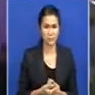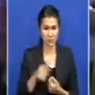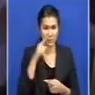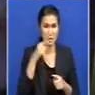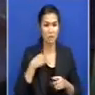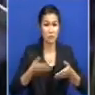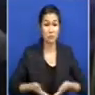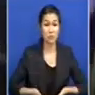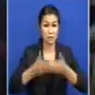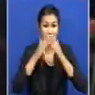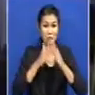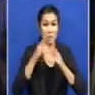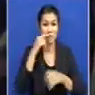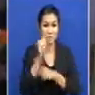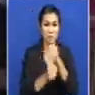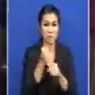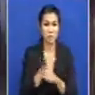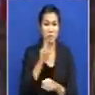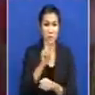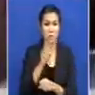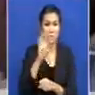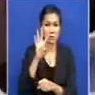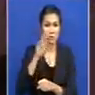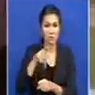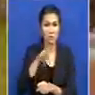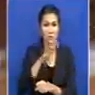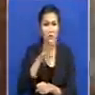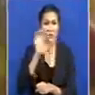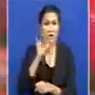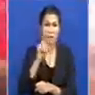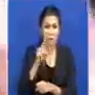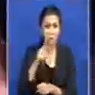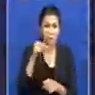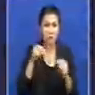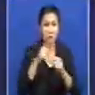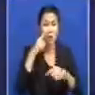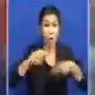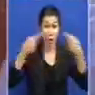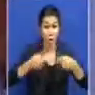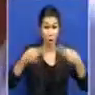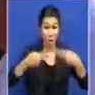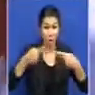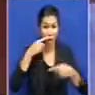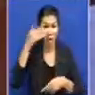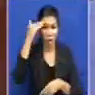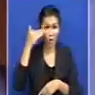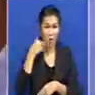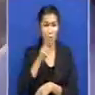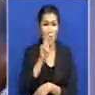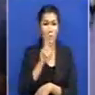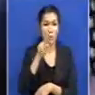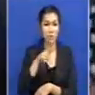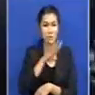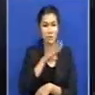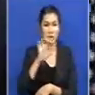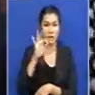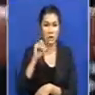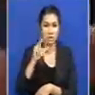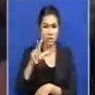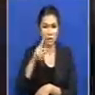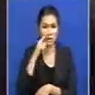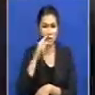ลซุงก่อตั้งประเทศเกาหลีเหนือในปี2491ซึ่งอยู่ในช่วงสงครามเกาหลีระหว่างปี2493ถึ